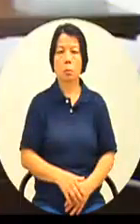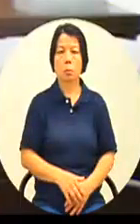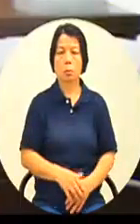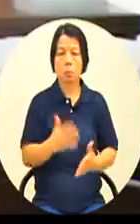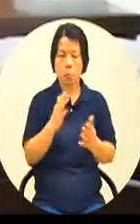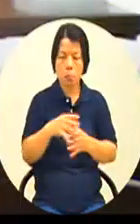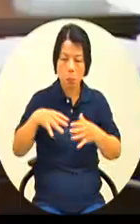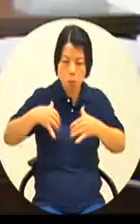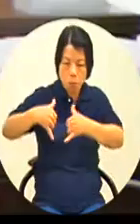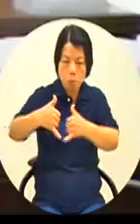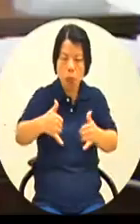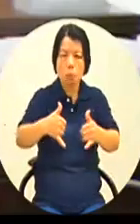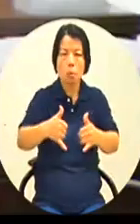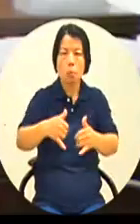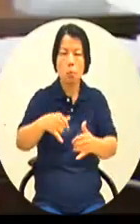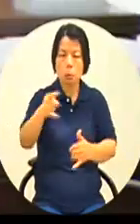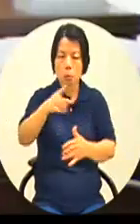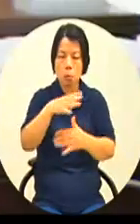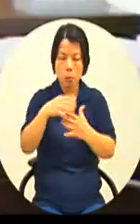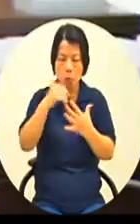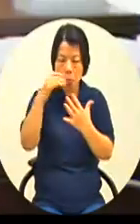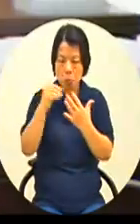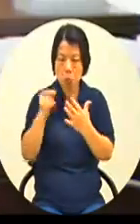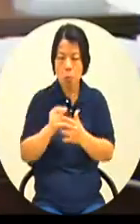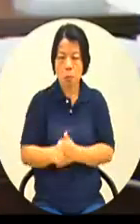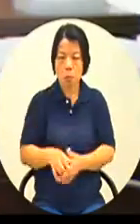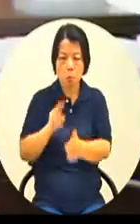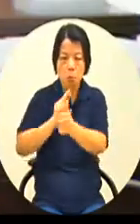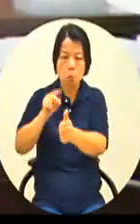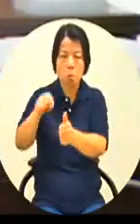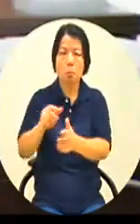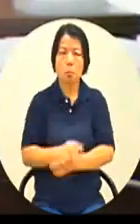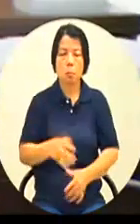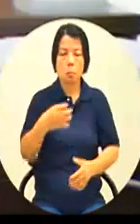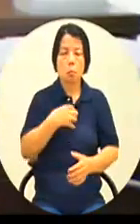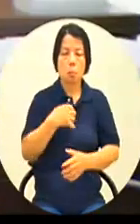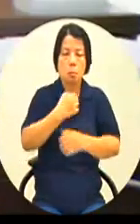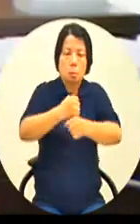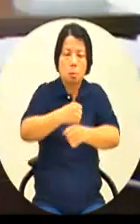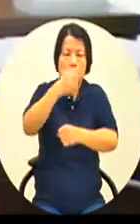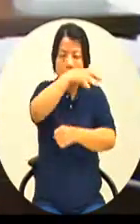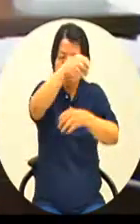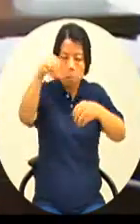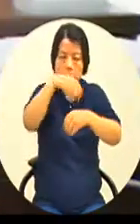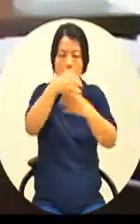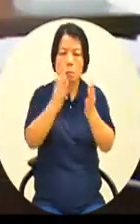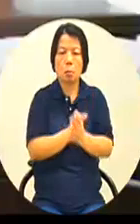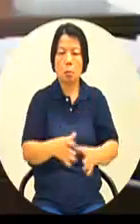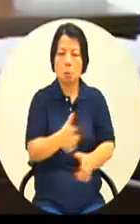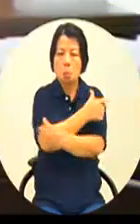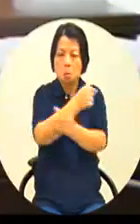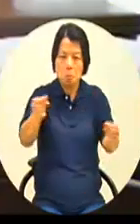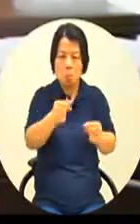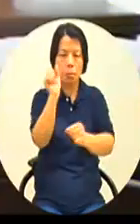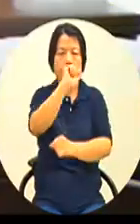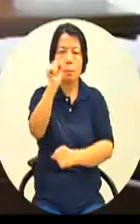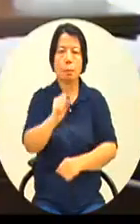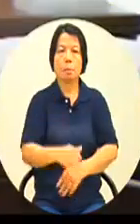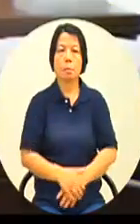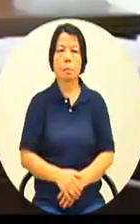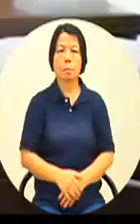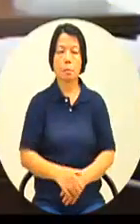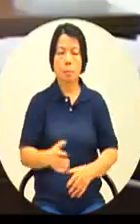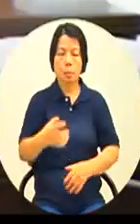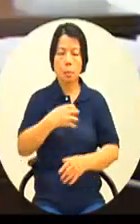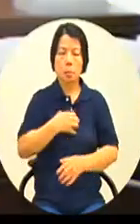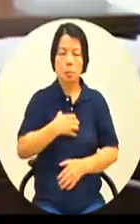线，好，你可以挑。你蛤蟆仙是不可以全面性，为什么不可以全面性？蛤蟆仙是在